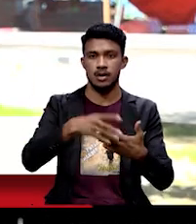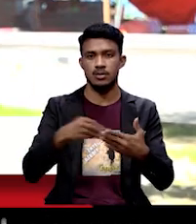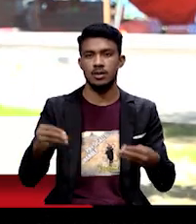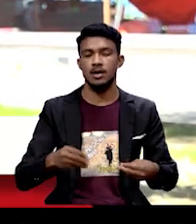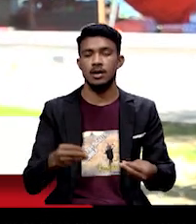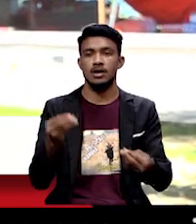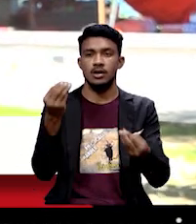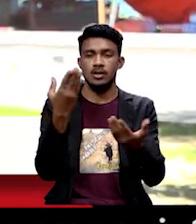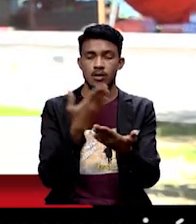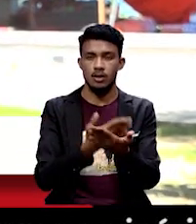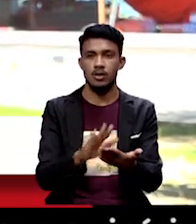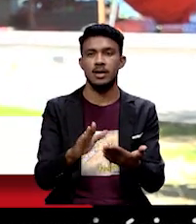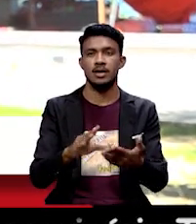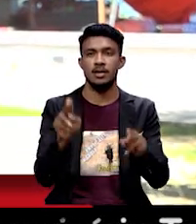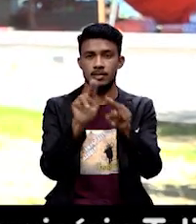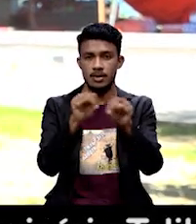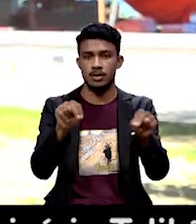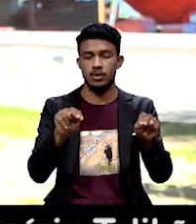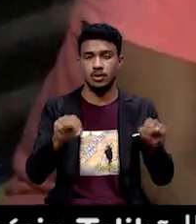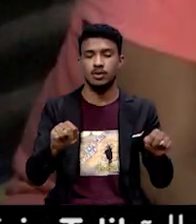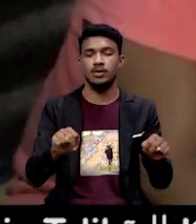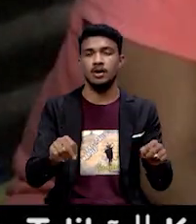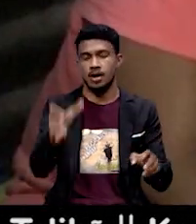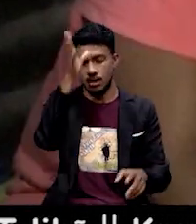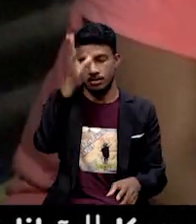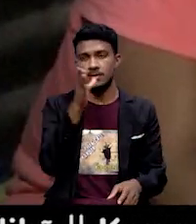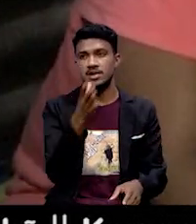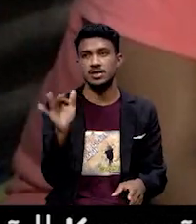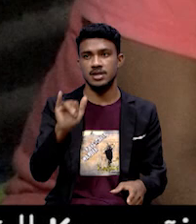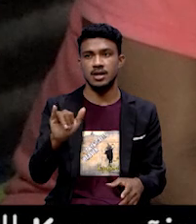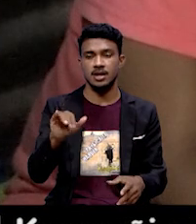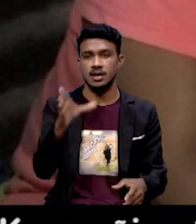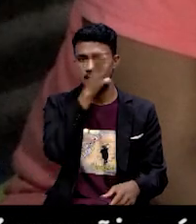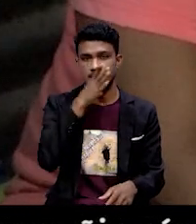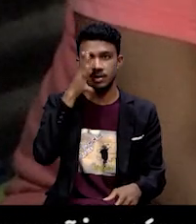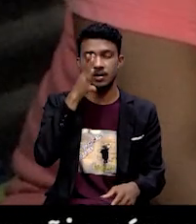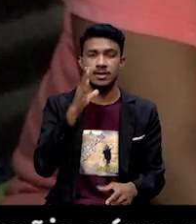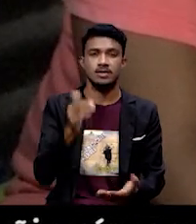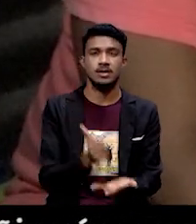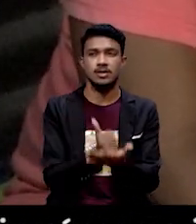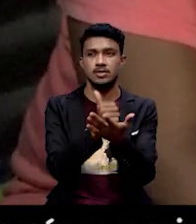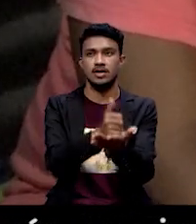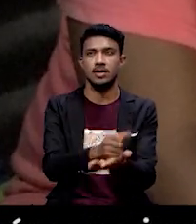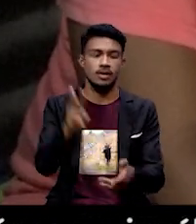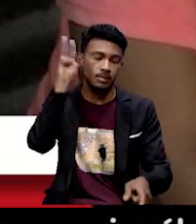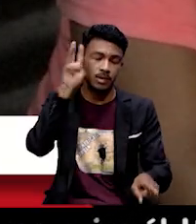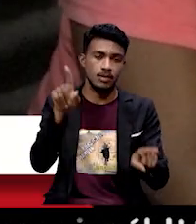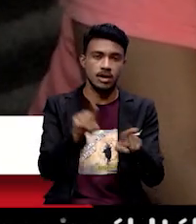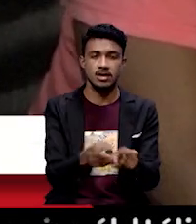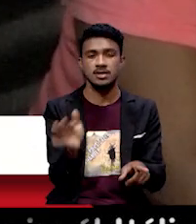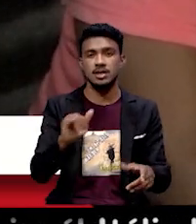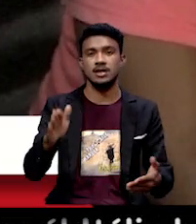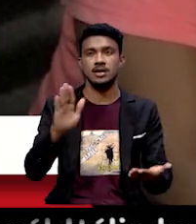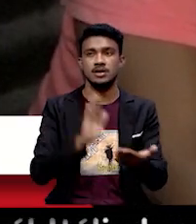mantul fan apa masiras ari kurto. Aku udah nalis sekolah. Kenapa mate?